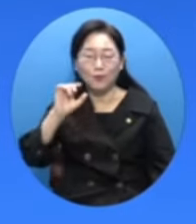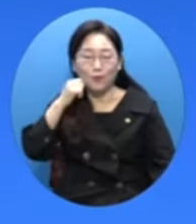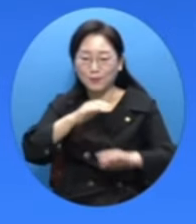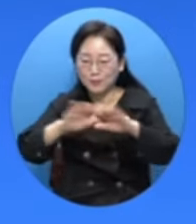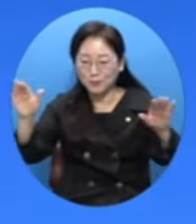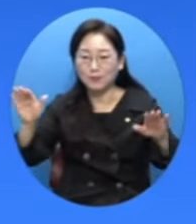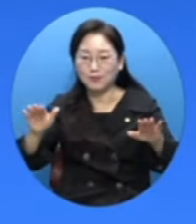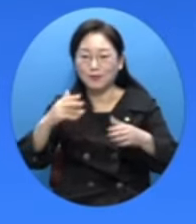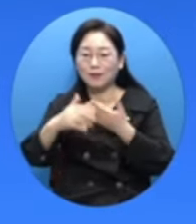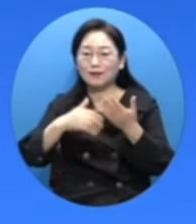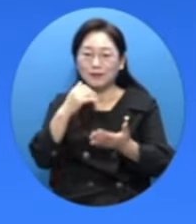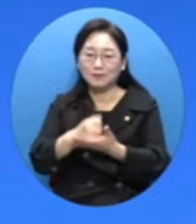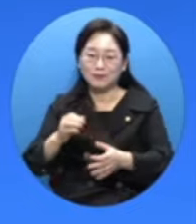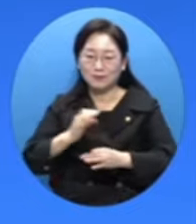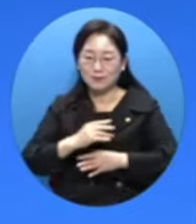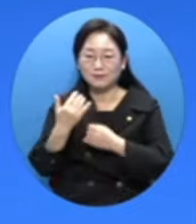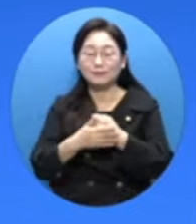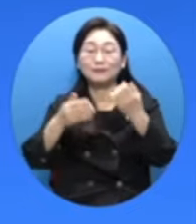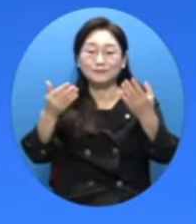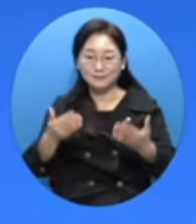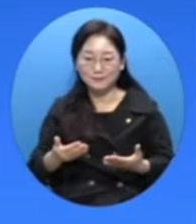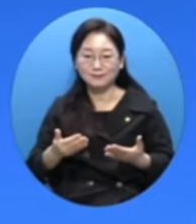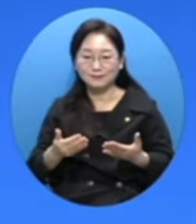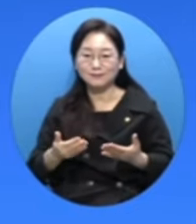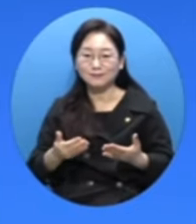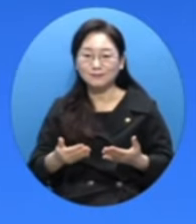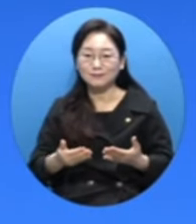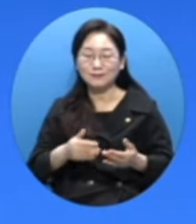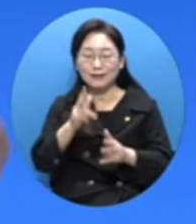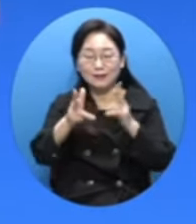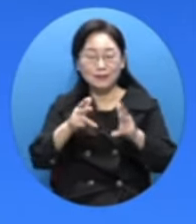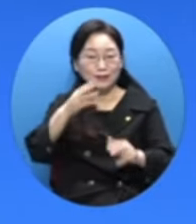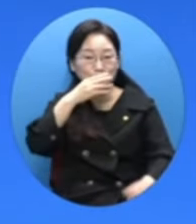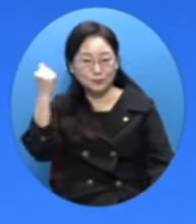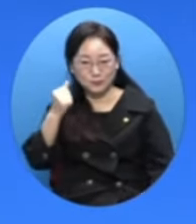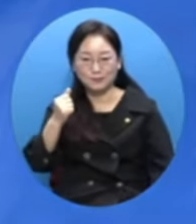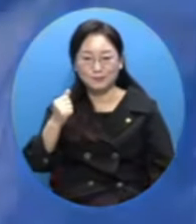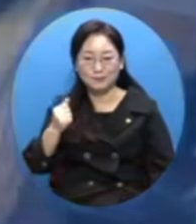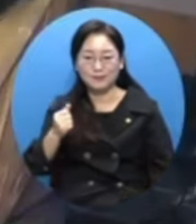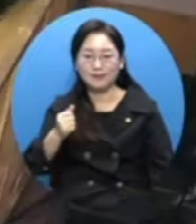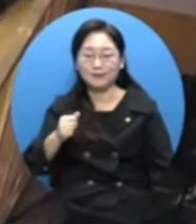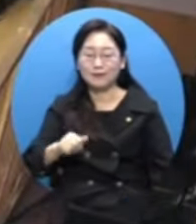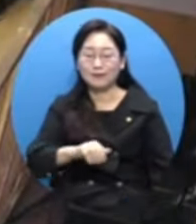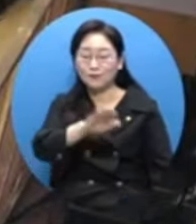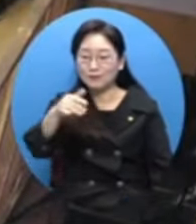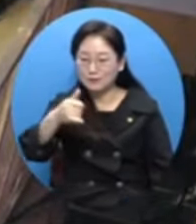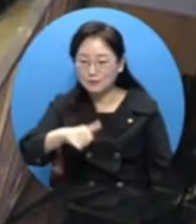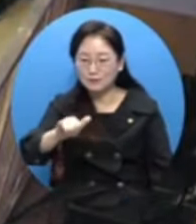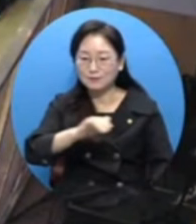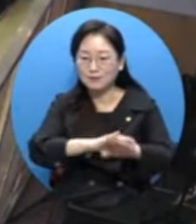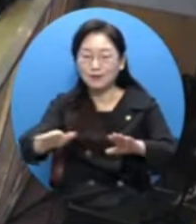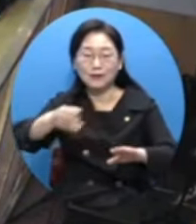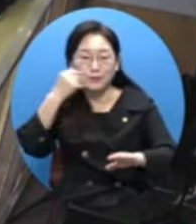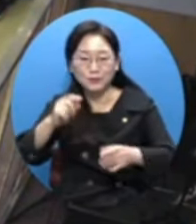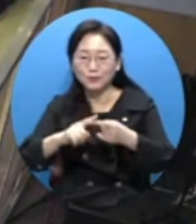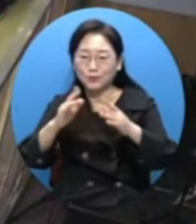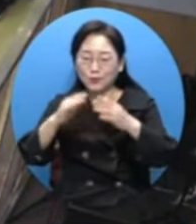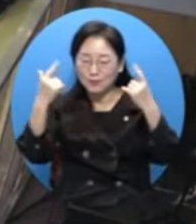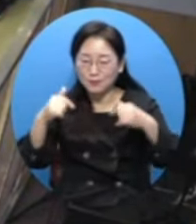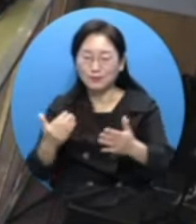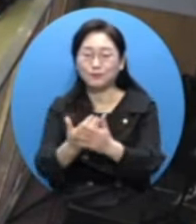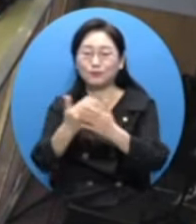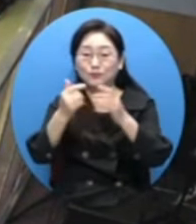주시고 하나님이 우리에게 놀라운 은혜를 베풀어 주실 것이다. 사업이 다시 일어나게 될 것이다. 우리 자녀가 잘 될 것이다. 교회가 날마다 부흥할